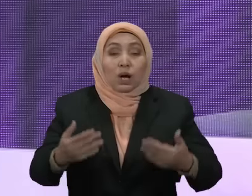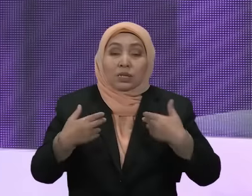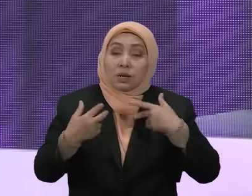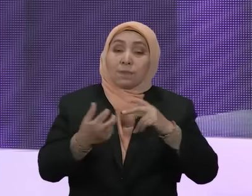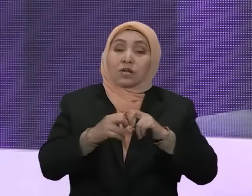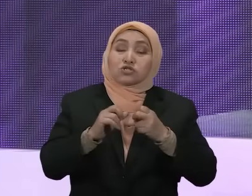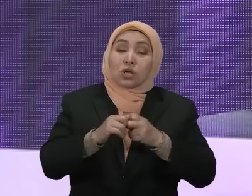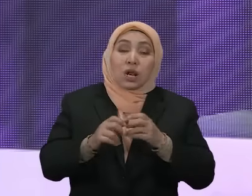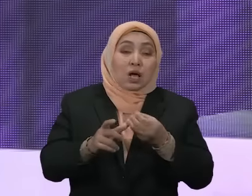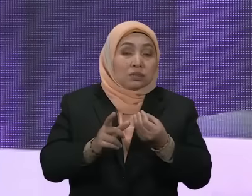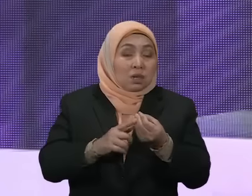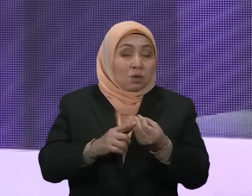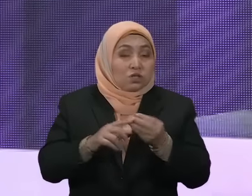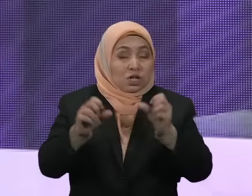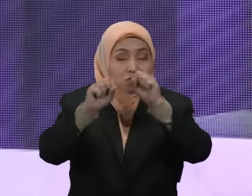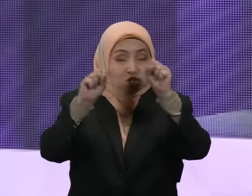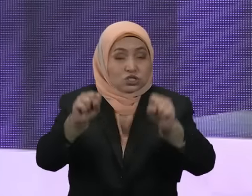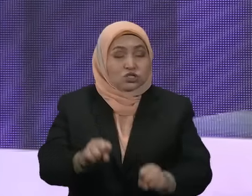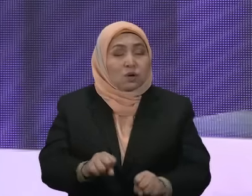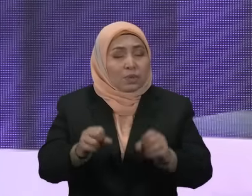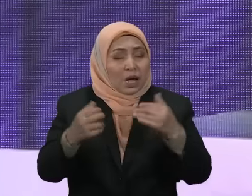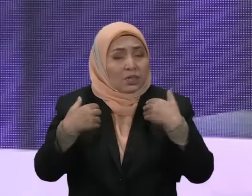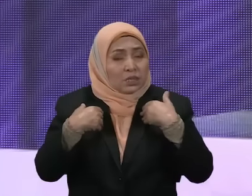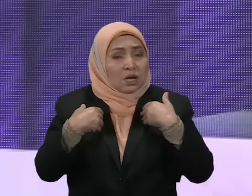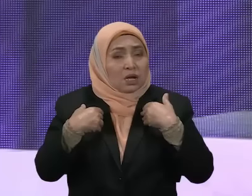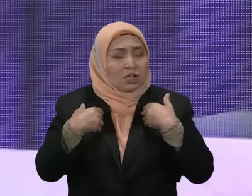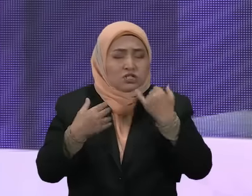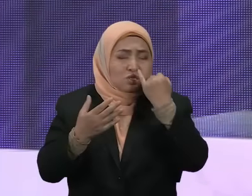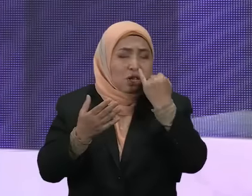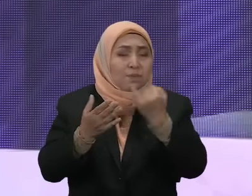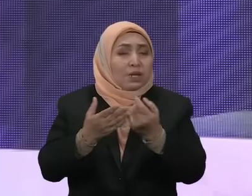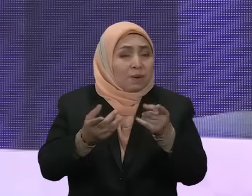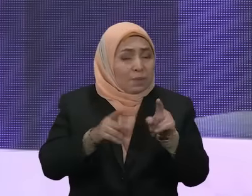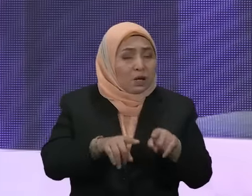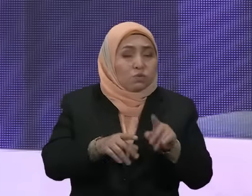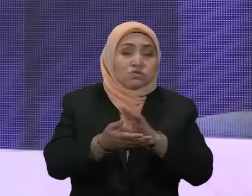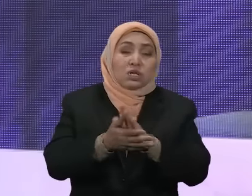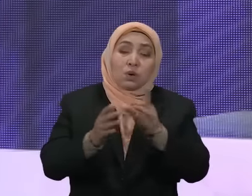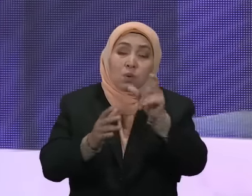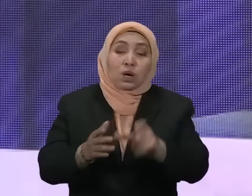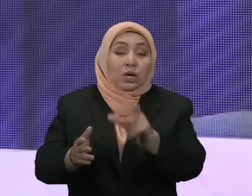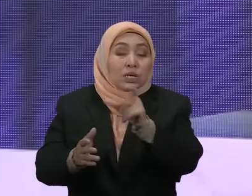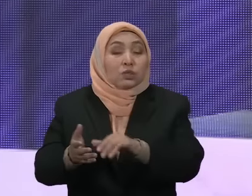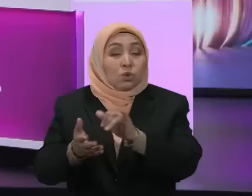masalah ataupun dalam sistem yang lebih besar ada kezaliman yang berlaku, maka orang itu